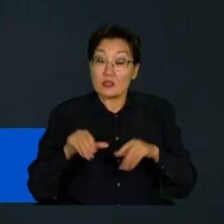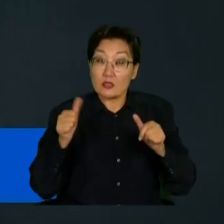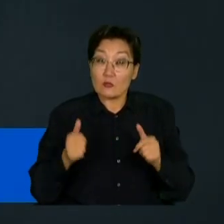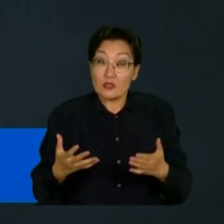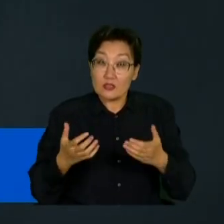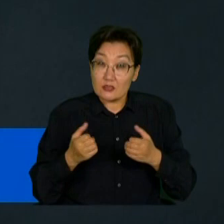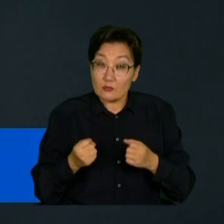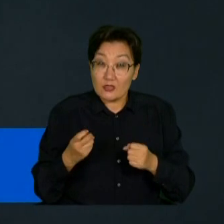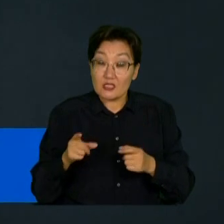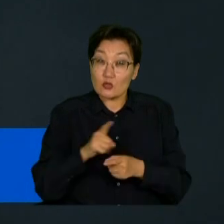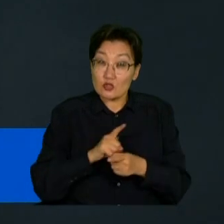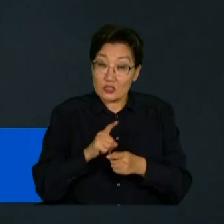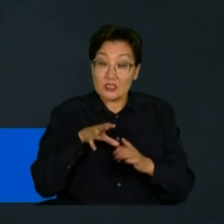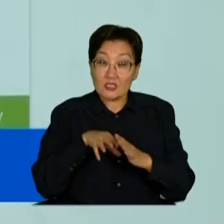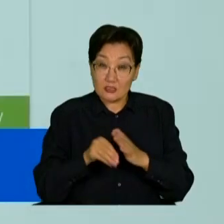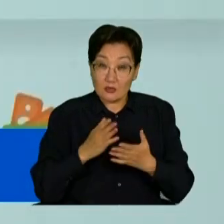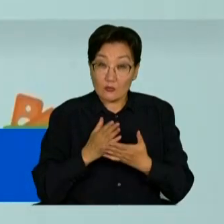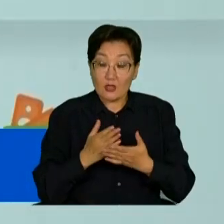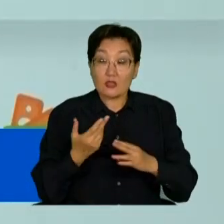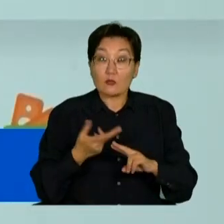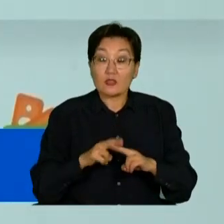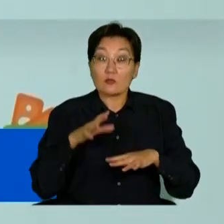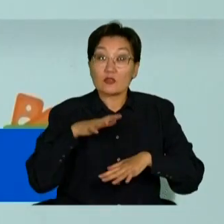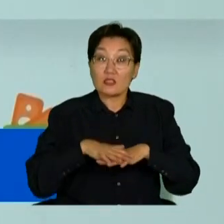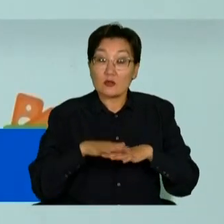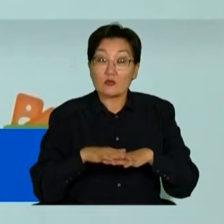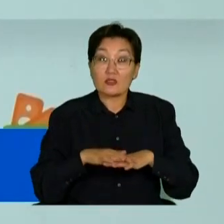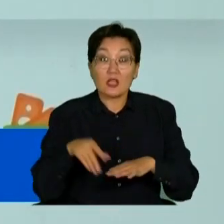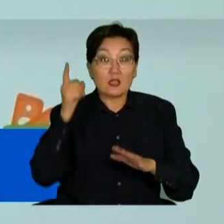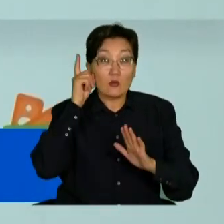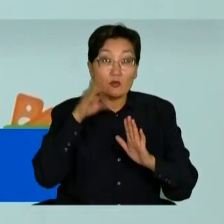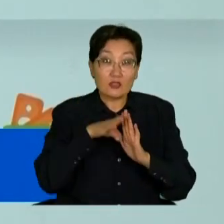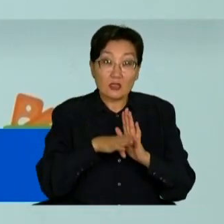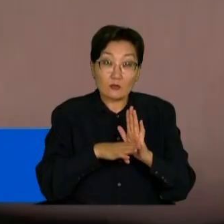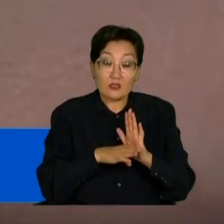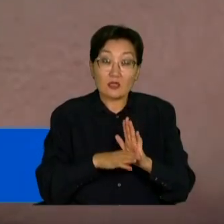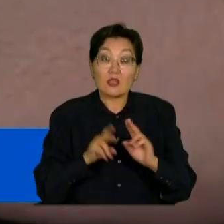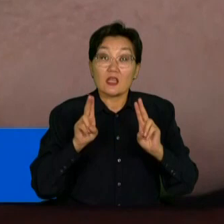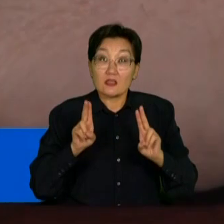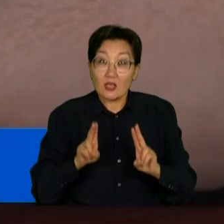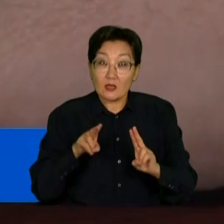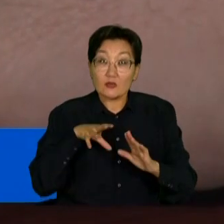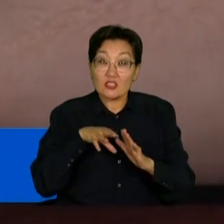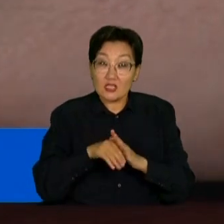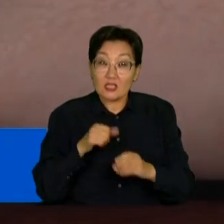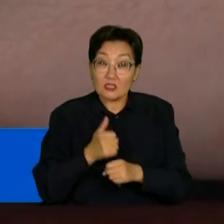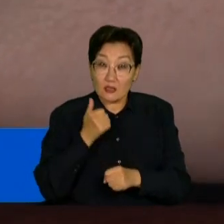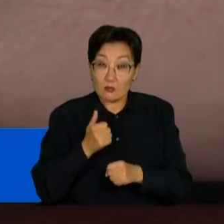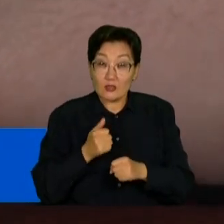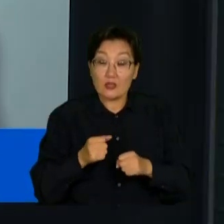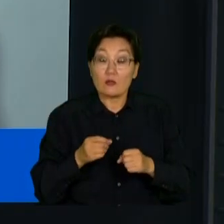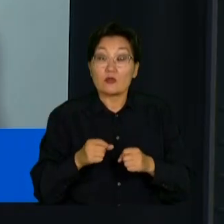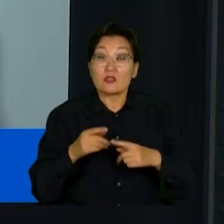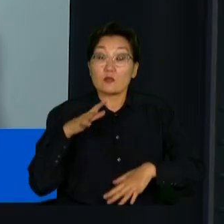қатысты бірқатар өзгерістер енгізілген. Ол бойынша банктердің мобильді қосымшаларына қойылатын талаптар қатаңдатылған. Қаржы ұйымдары